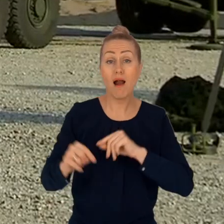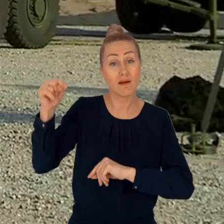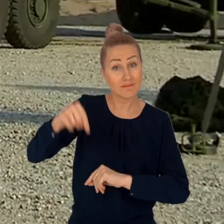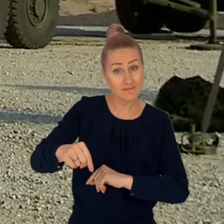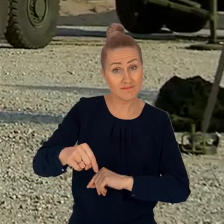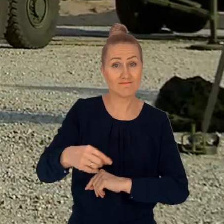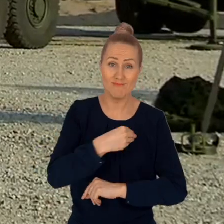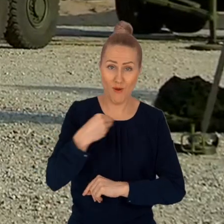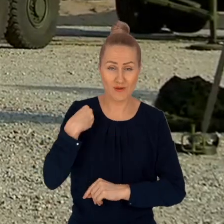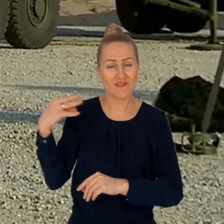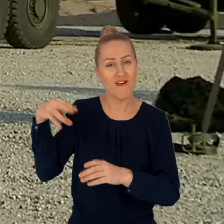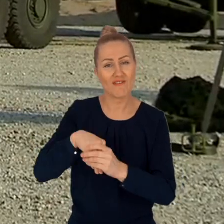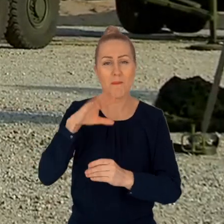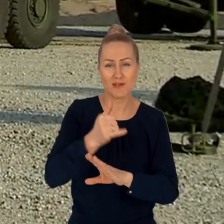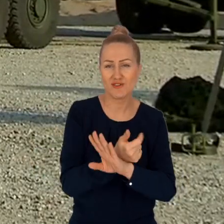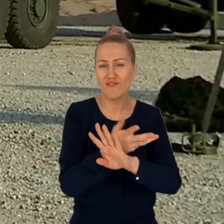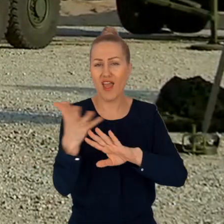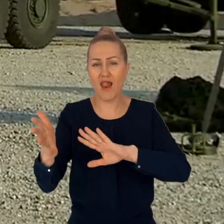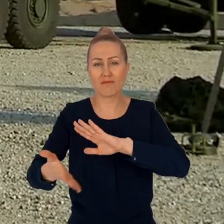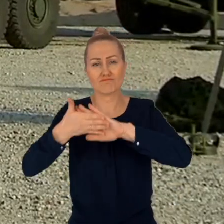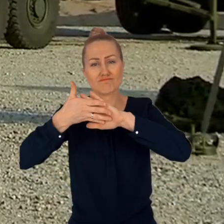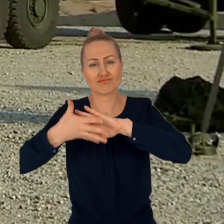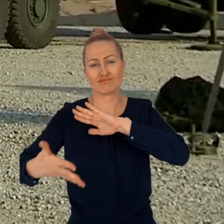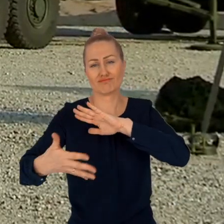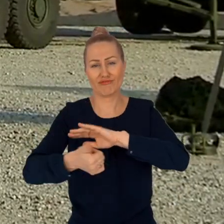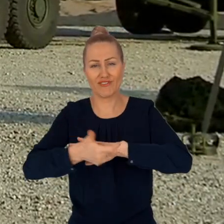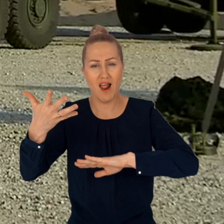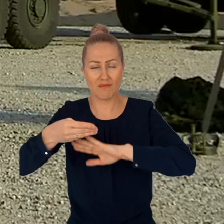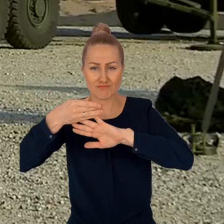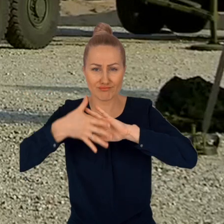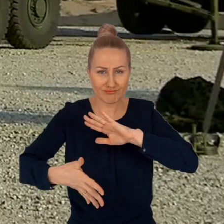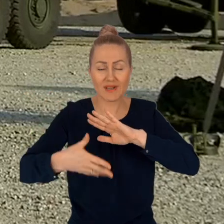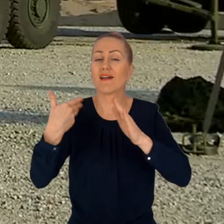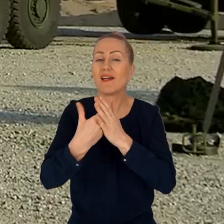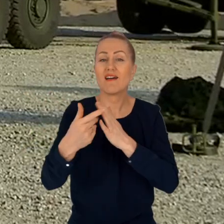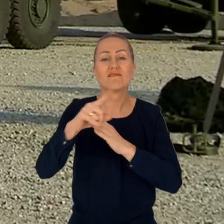miał charakter wielowarstwowy, kiedy zostanie ukończony, będzie właśnie